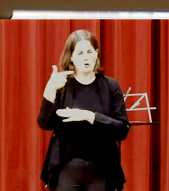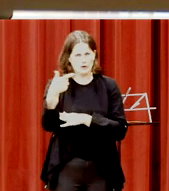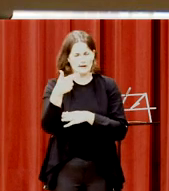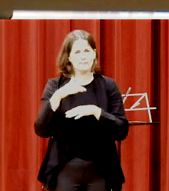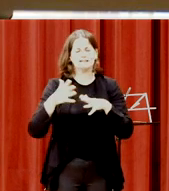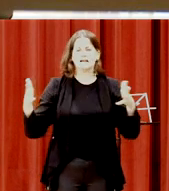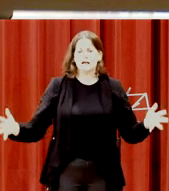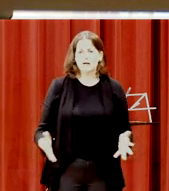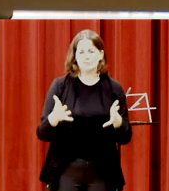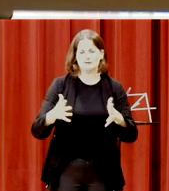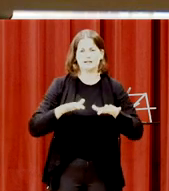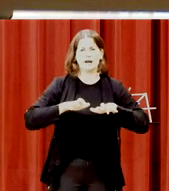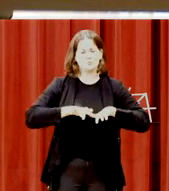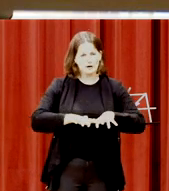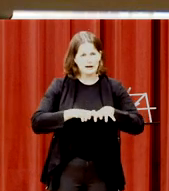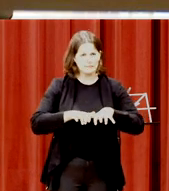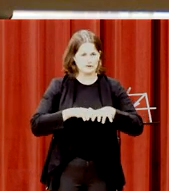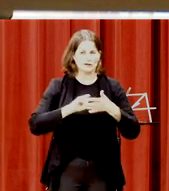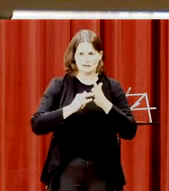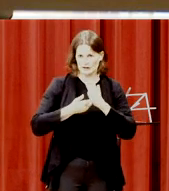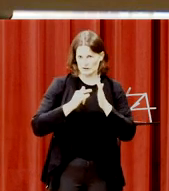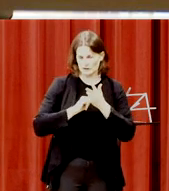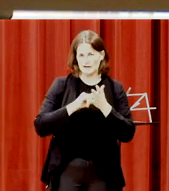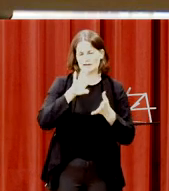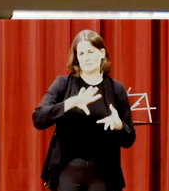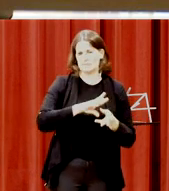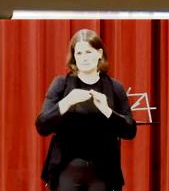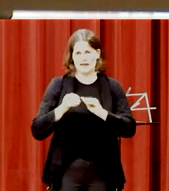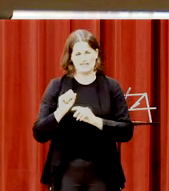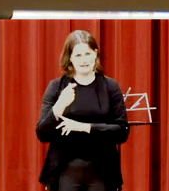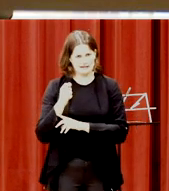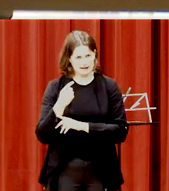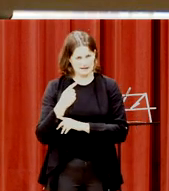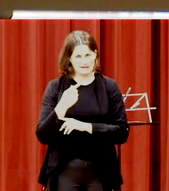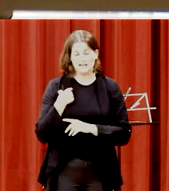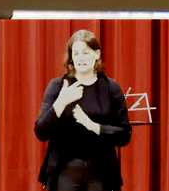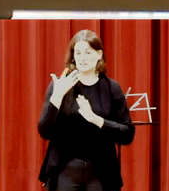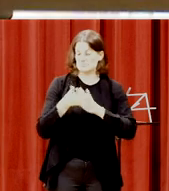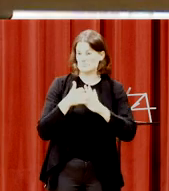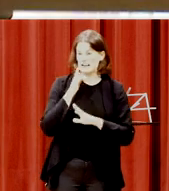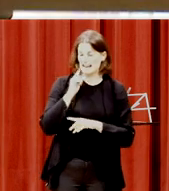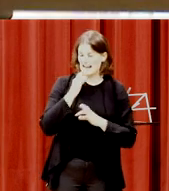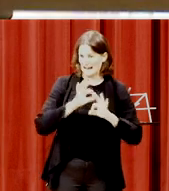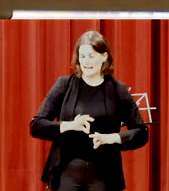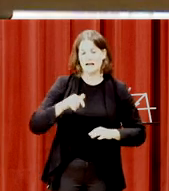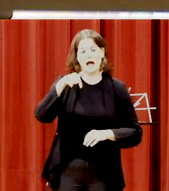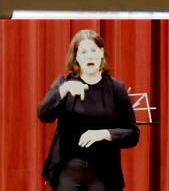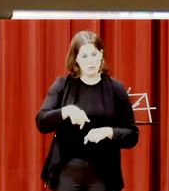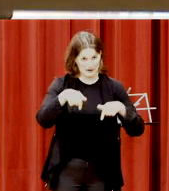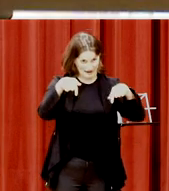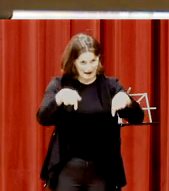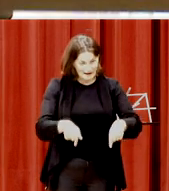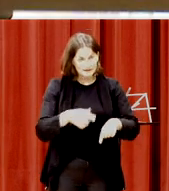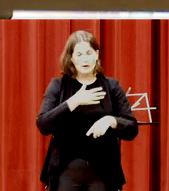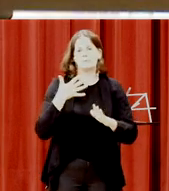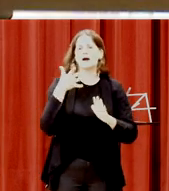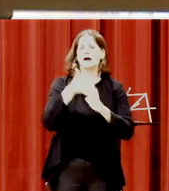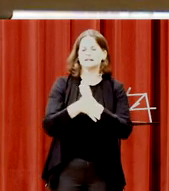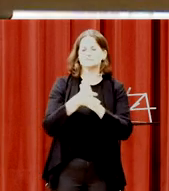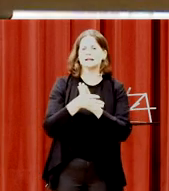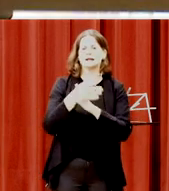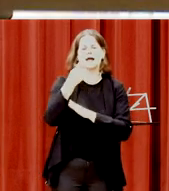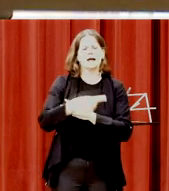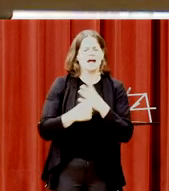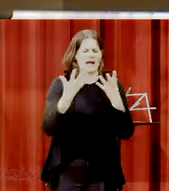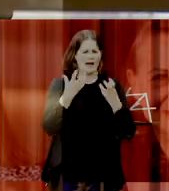aquí, vull explicar que hi ha moltes dones tecnològiques superpotents que les hem de fer visibles perquè han transformat també,